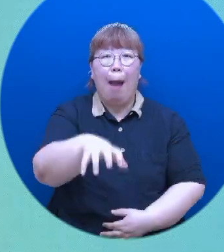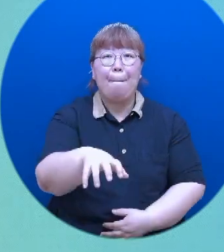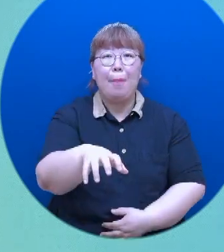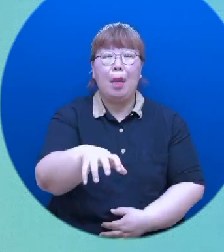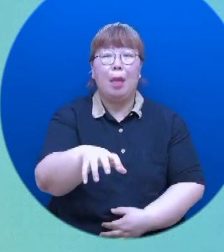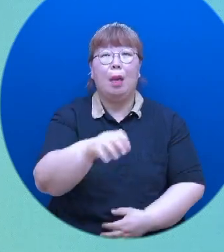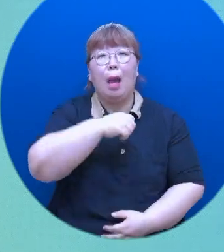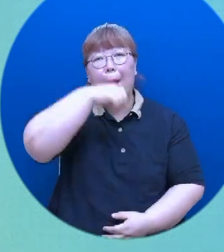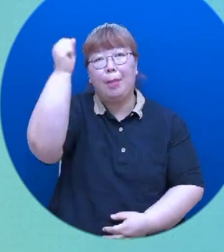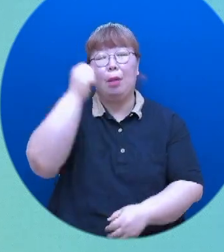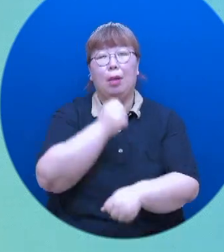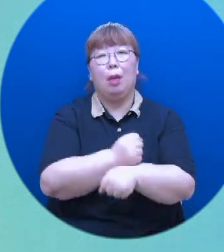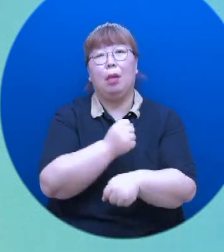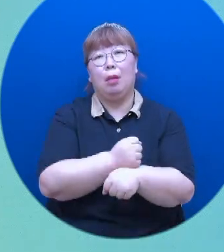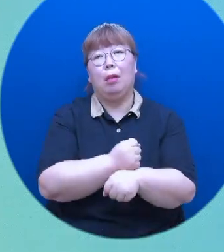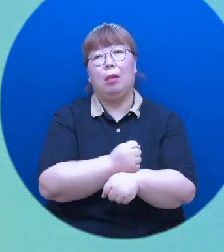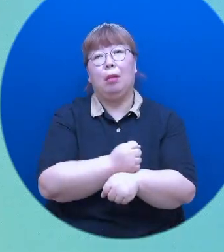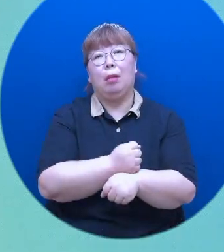하는데